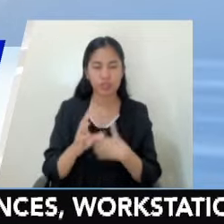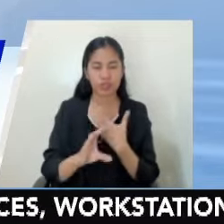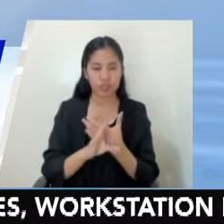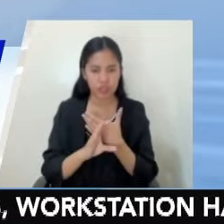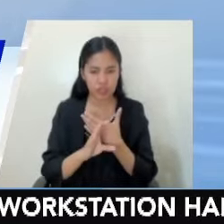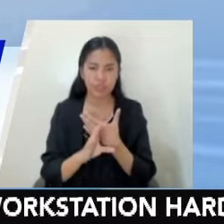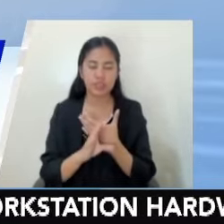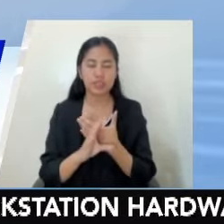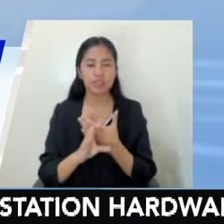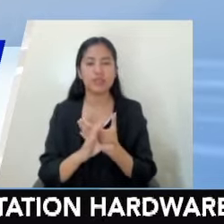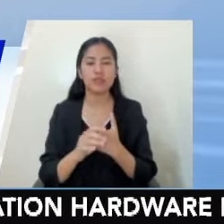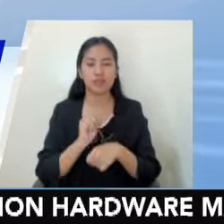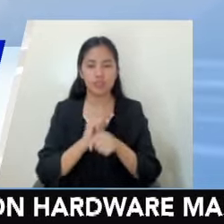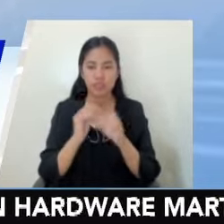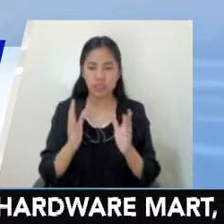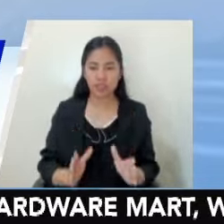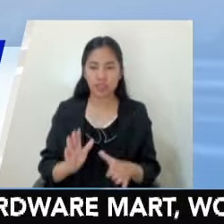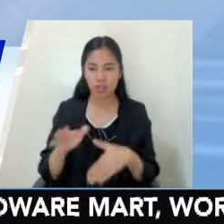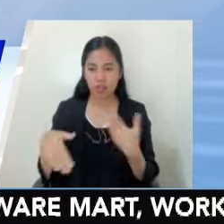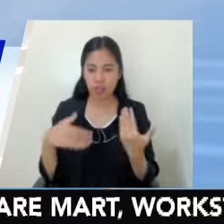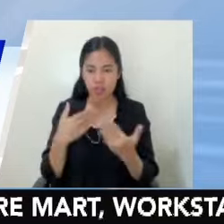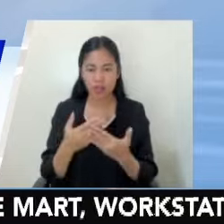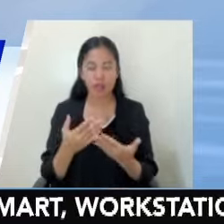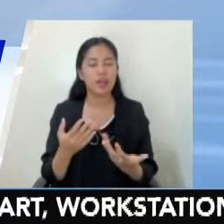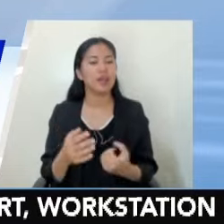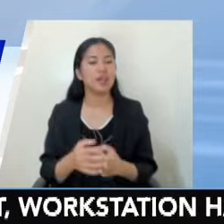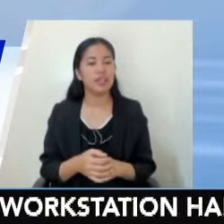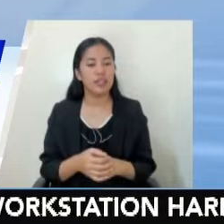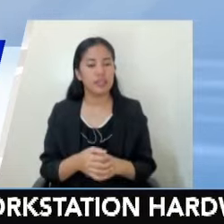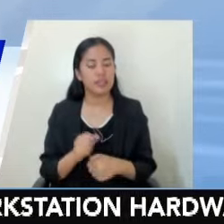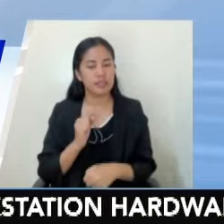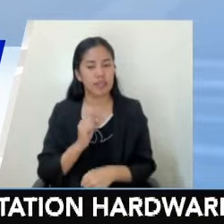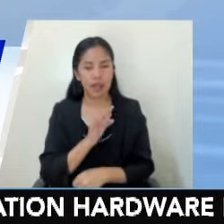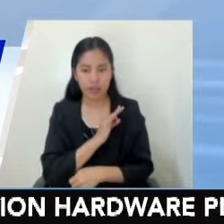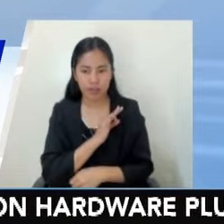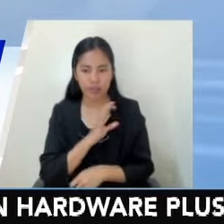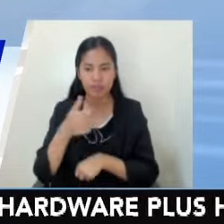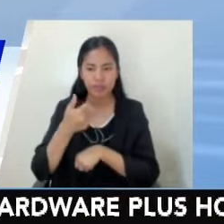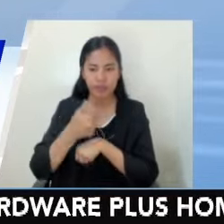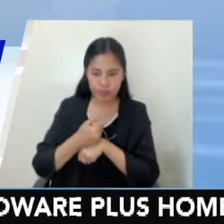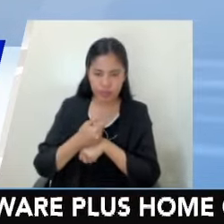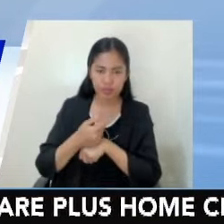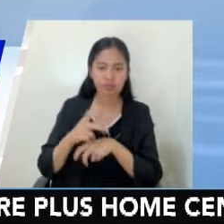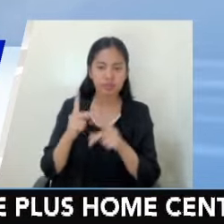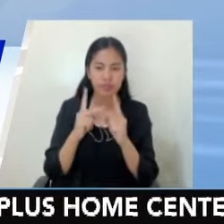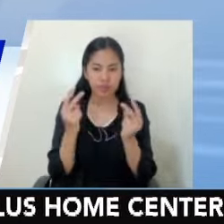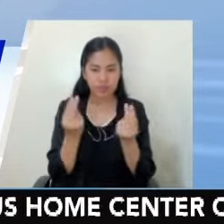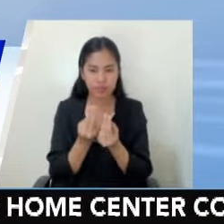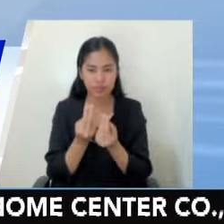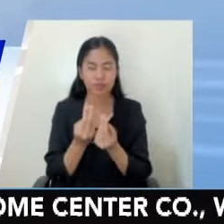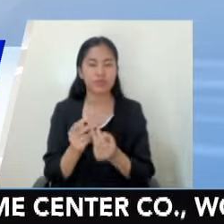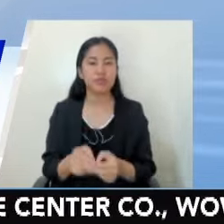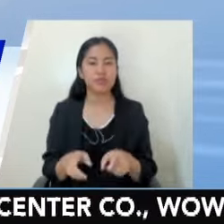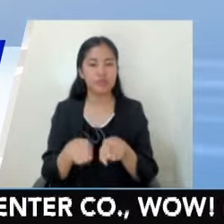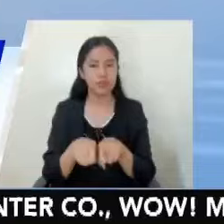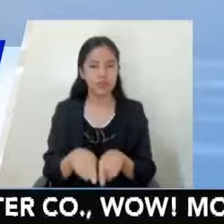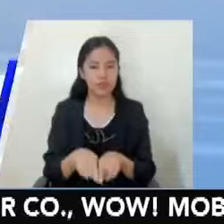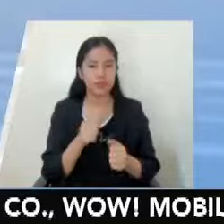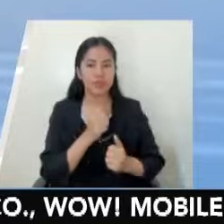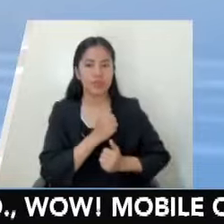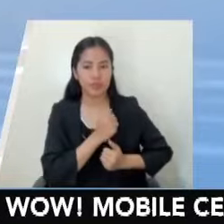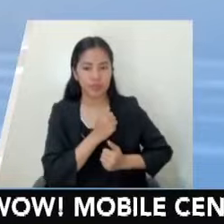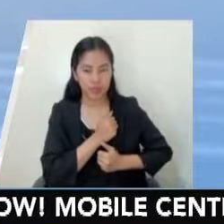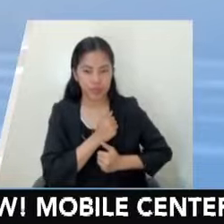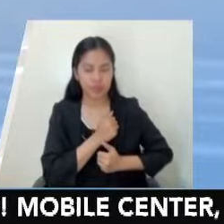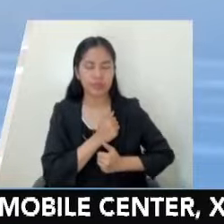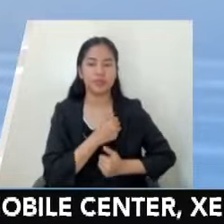ang lahat ng civilian, personnel at mga appointive o elective position. Gayun din ang military at uniform